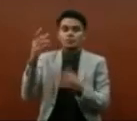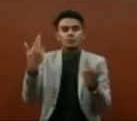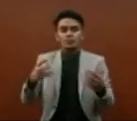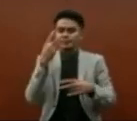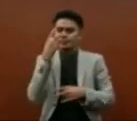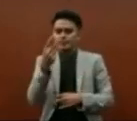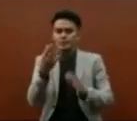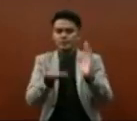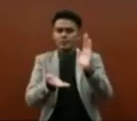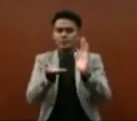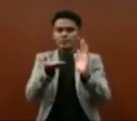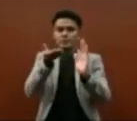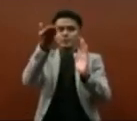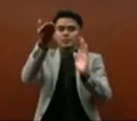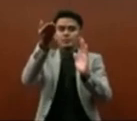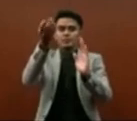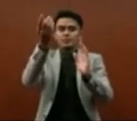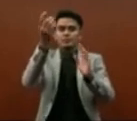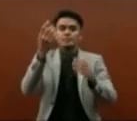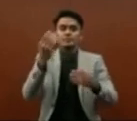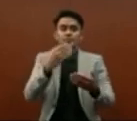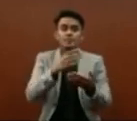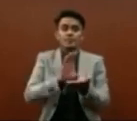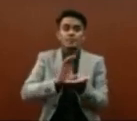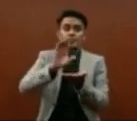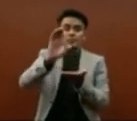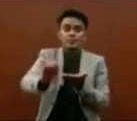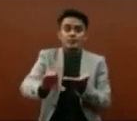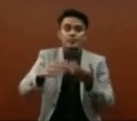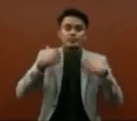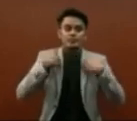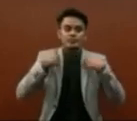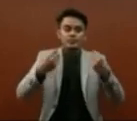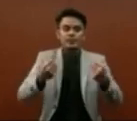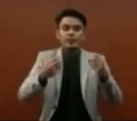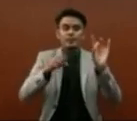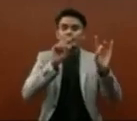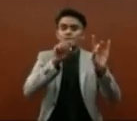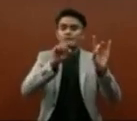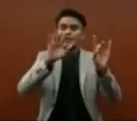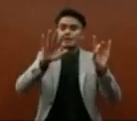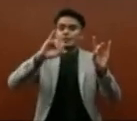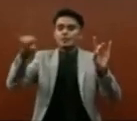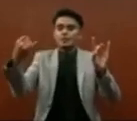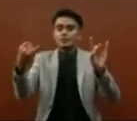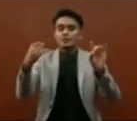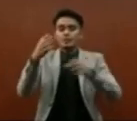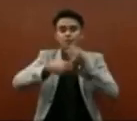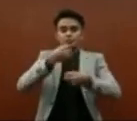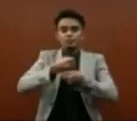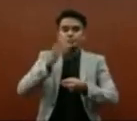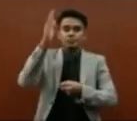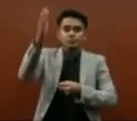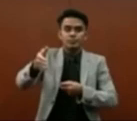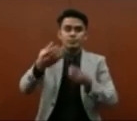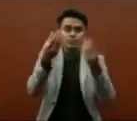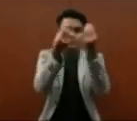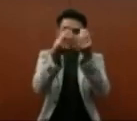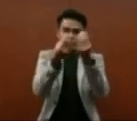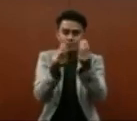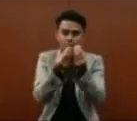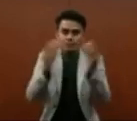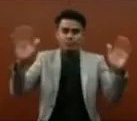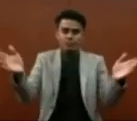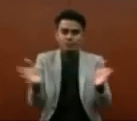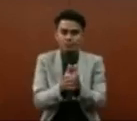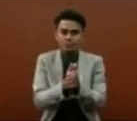dalam penuturan kesehatan sebanyak 85000000 Ringgit untuk telah hadapan dengan jumlah keseluruhan